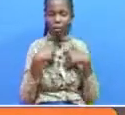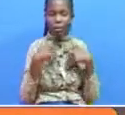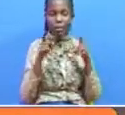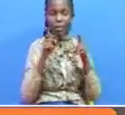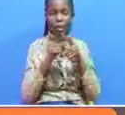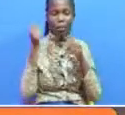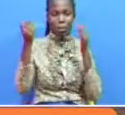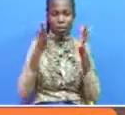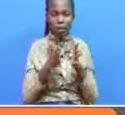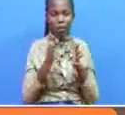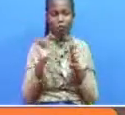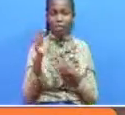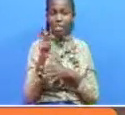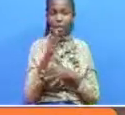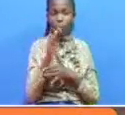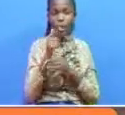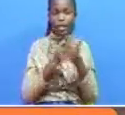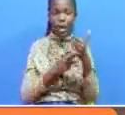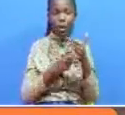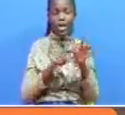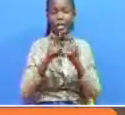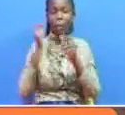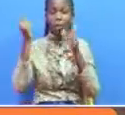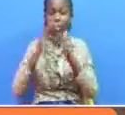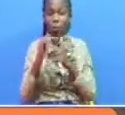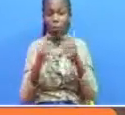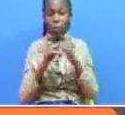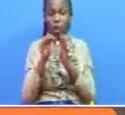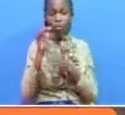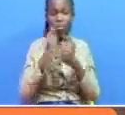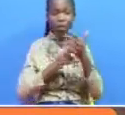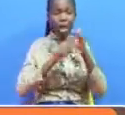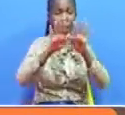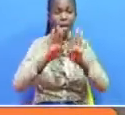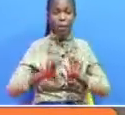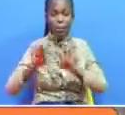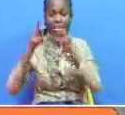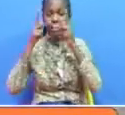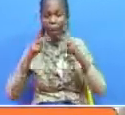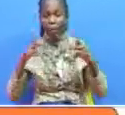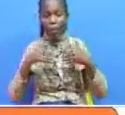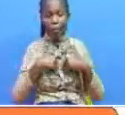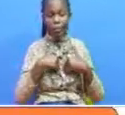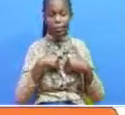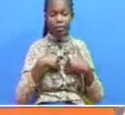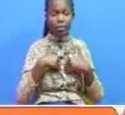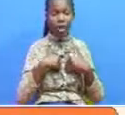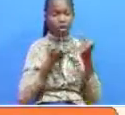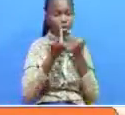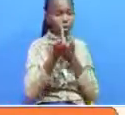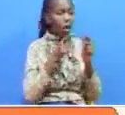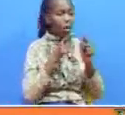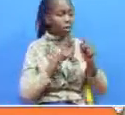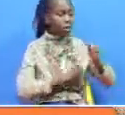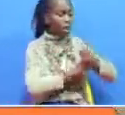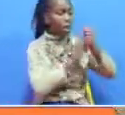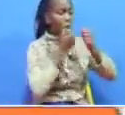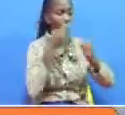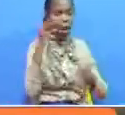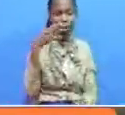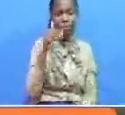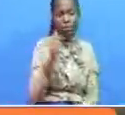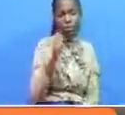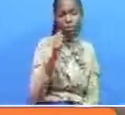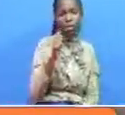Ongi wenda atati manguatani wa Kenya kwanza na atati onde kwa jumla kutoa isi ya campaign siya mugo. Uneni ui kwa tamba uni MCA wa